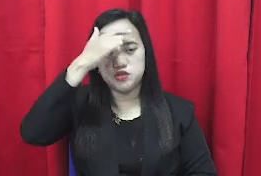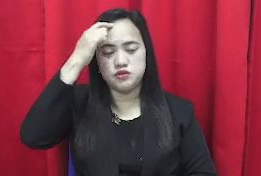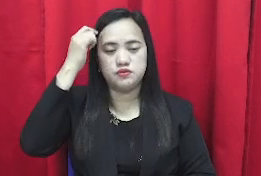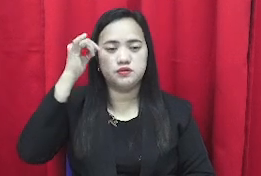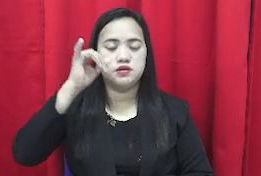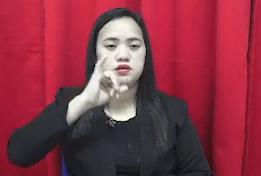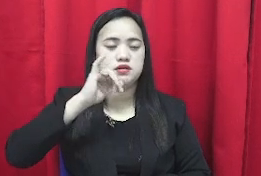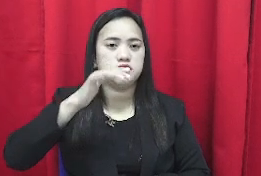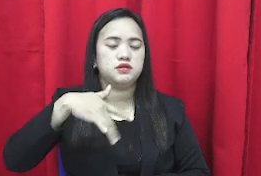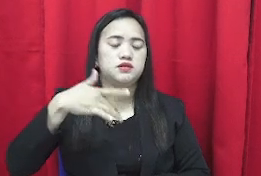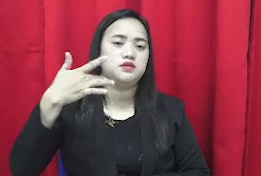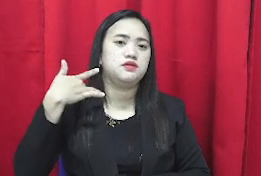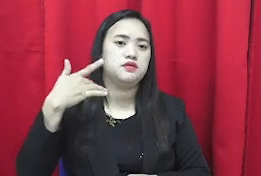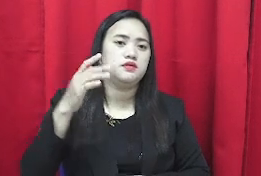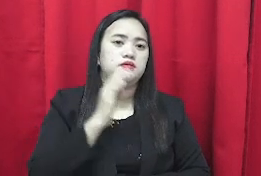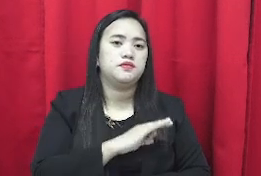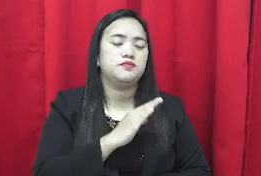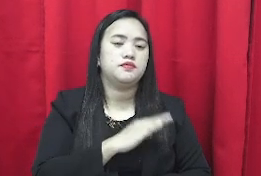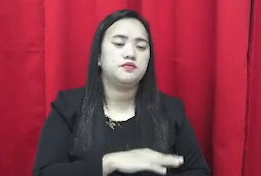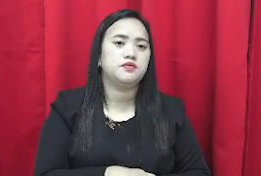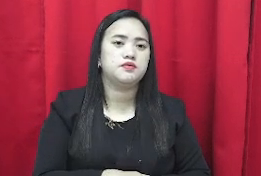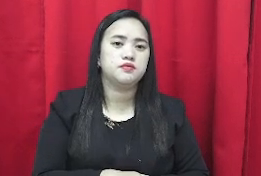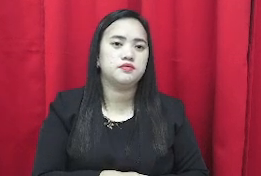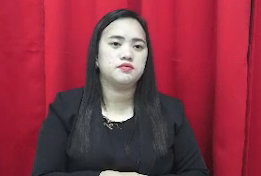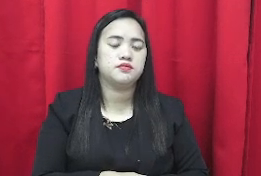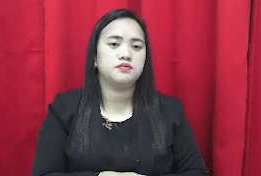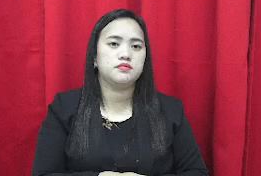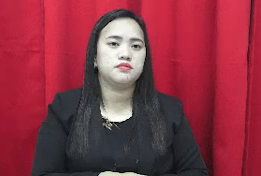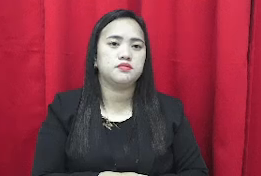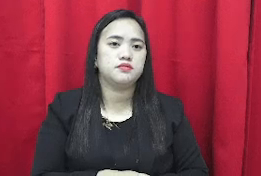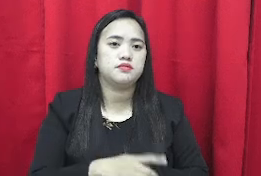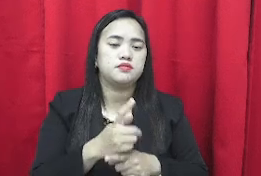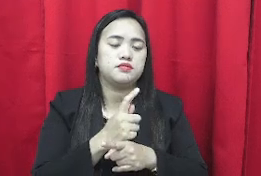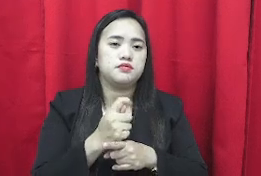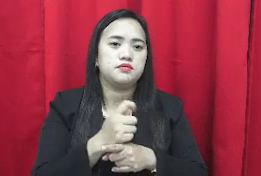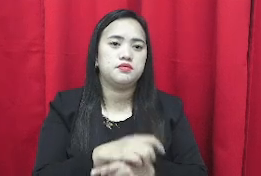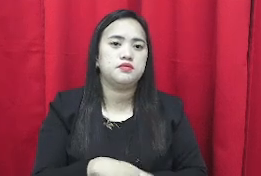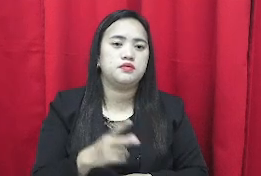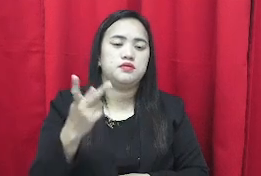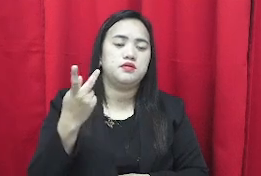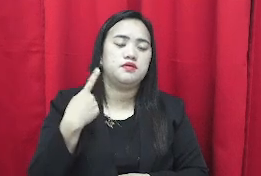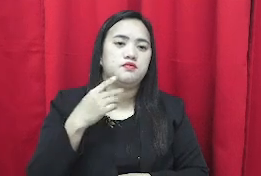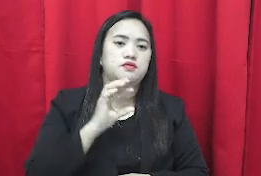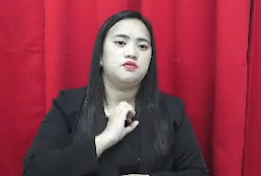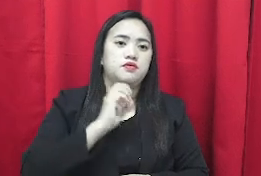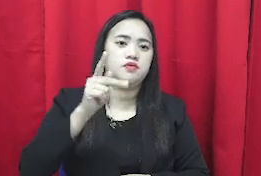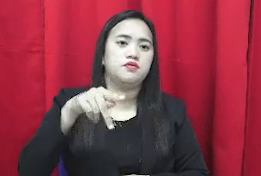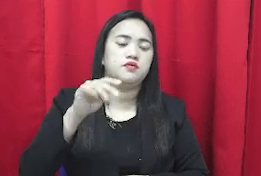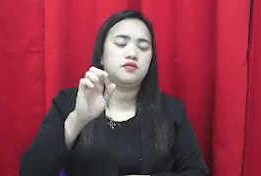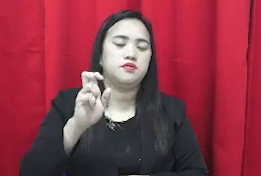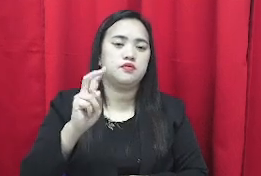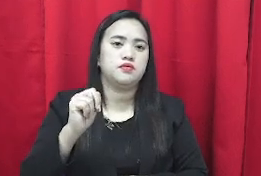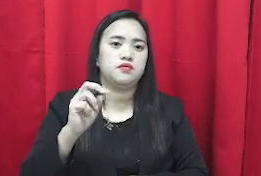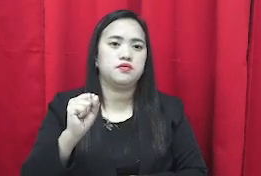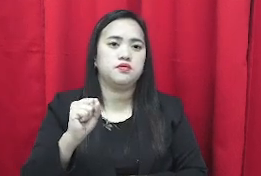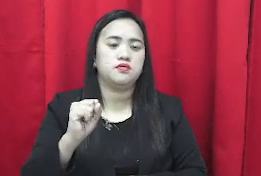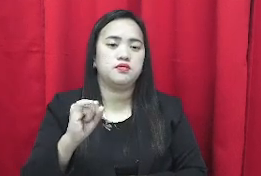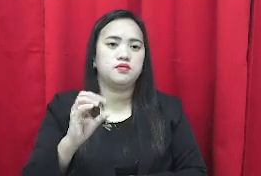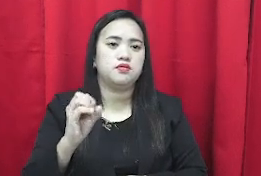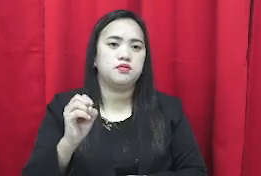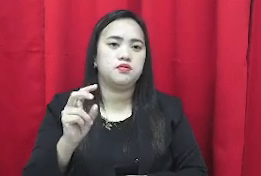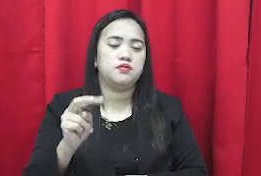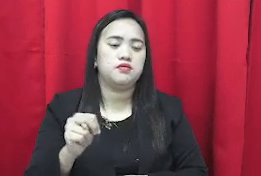ako sa training ang magbe-benefit yung mga parents ko mm that's right magpe pension yung aking mga magulang m eh kung mamatay lang din naman ako sa